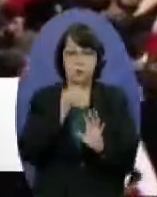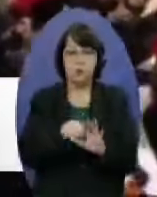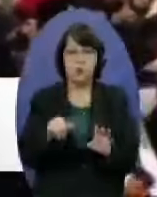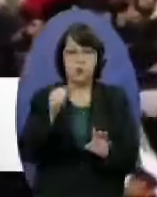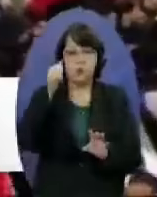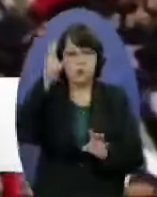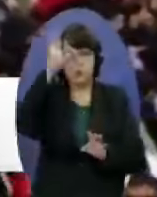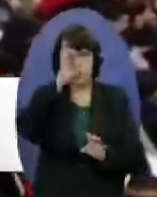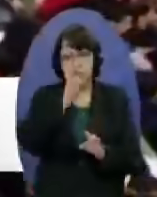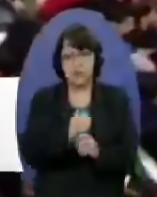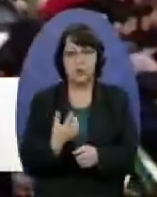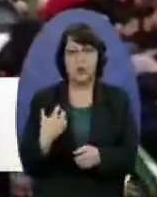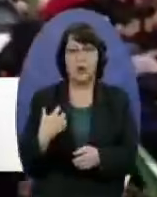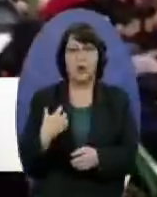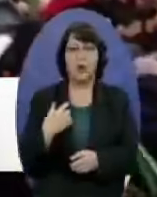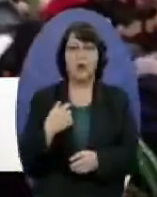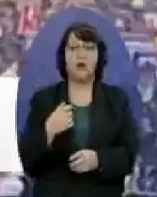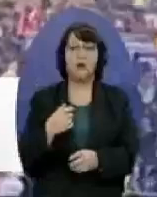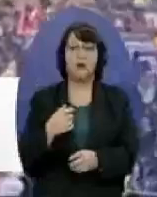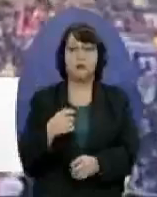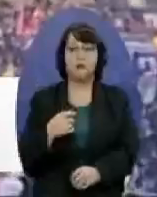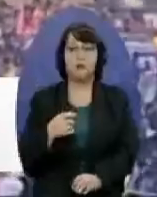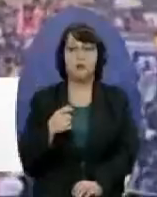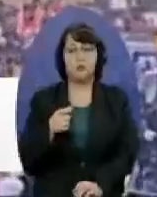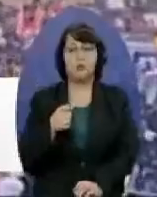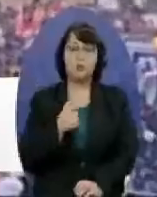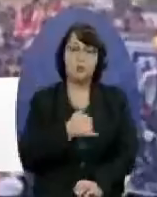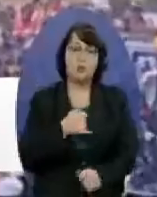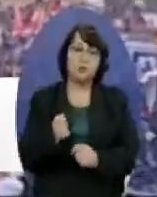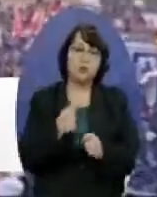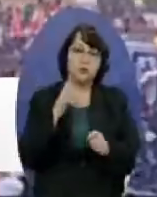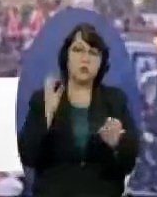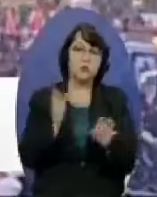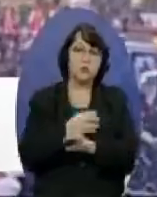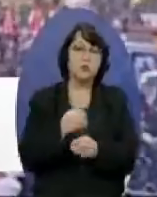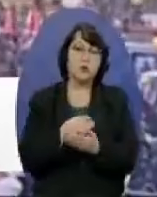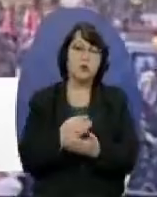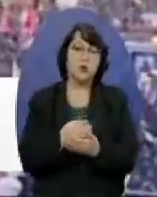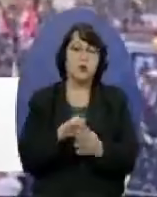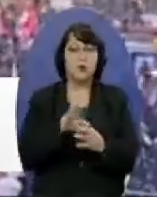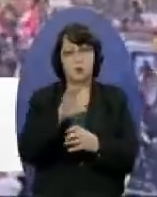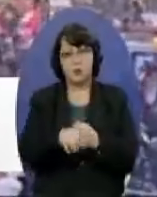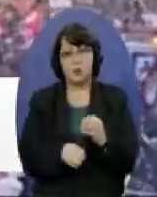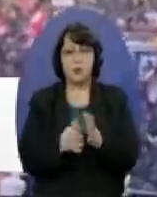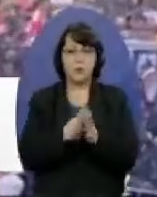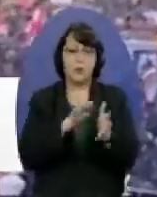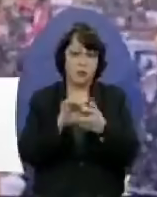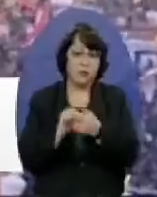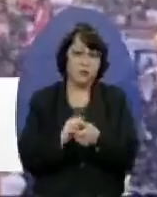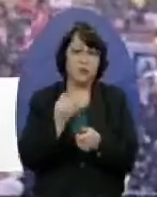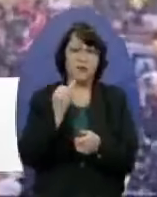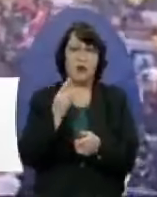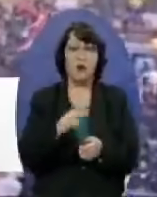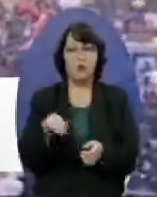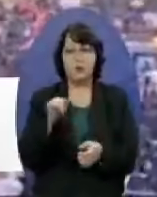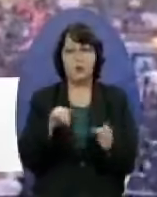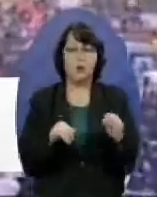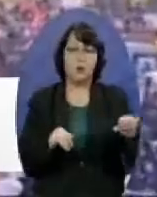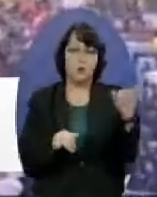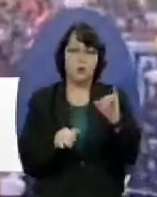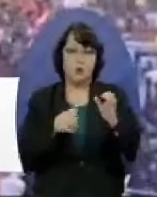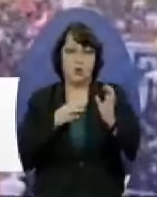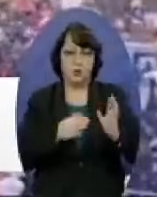үүрэг гүйцэтгэгч Адел Абдел Махти удирдсан байна. За энэ хооронд олон улсын хамтын нийгэмлэгийнхэн Иран болоод Америкийн нэгдсэн улсад